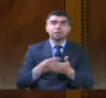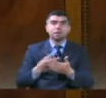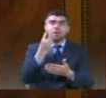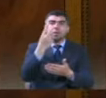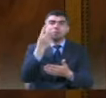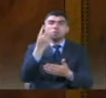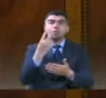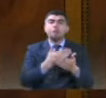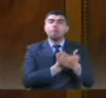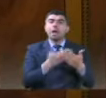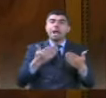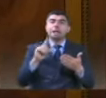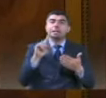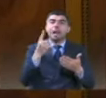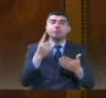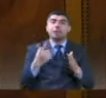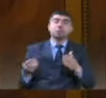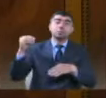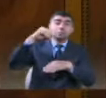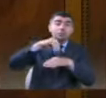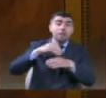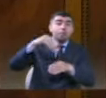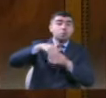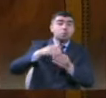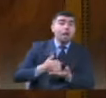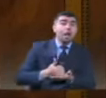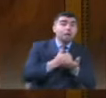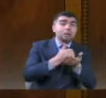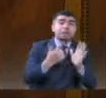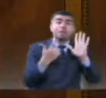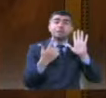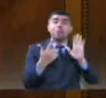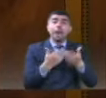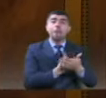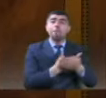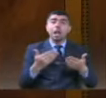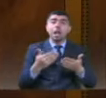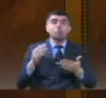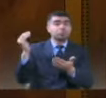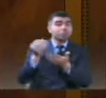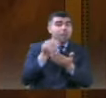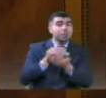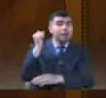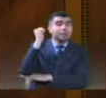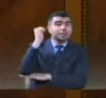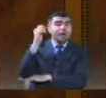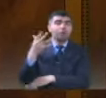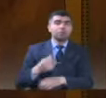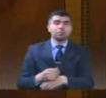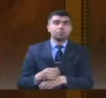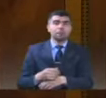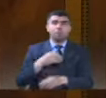الاول 2 مليار ديال الدرهم وزدناه 7 مليار ديال الدرهم اللي ما كانوش كيحلموا يسترجعوها ديال البطوار.